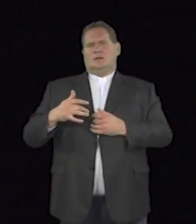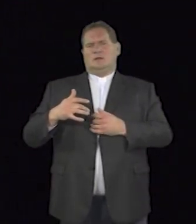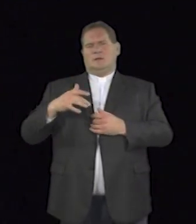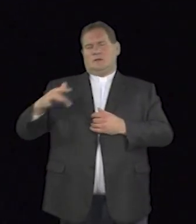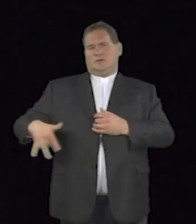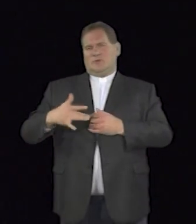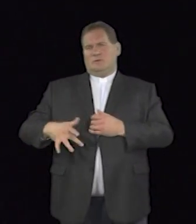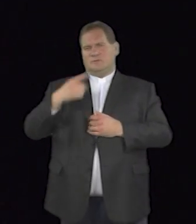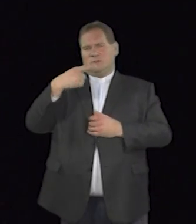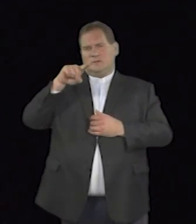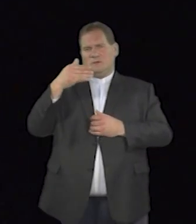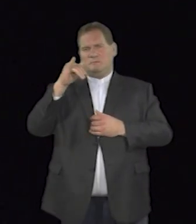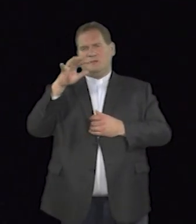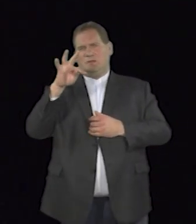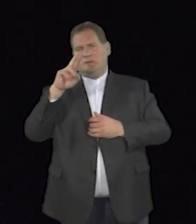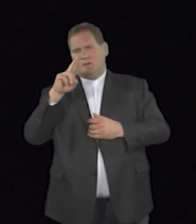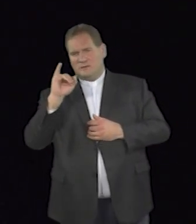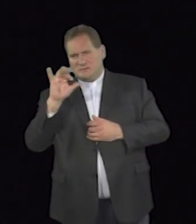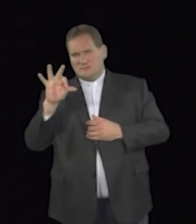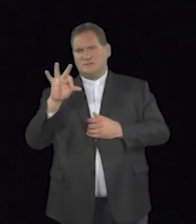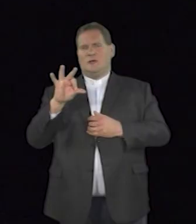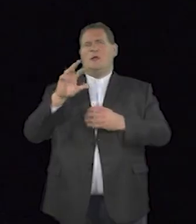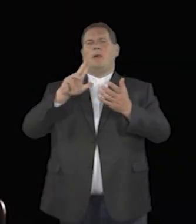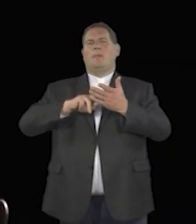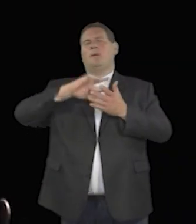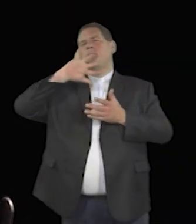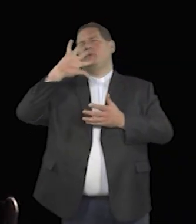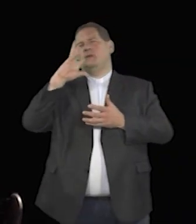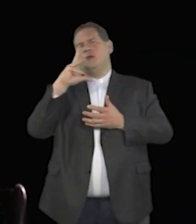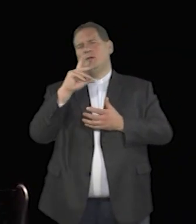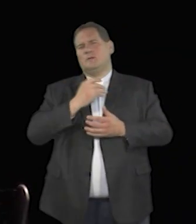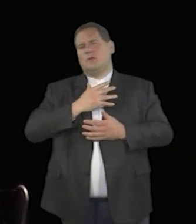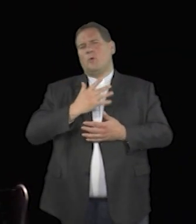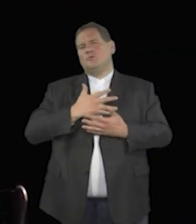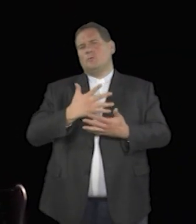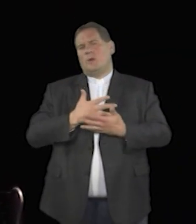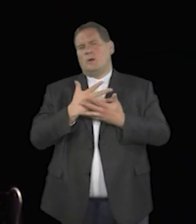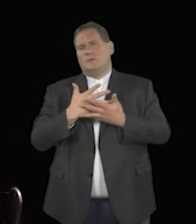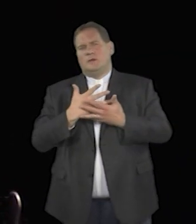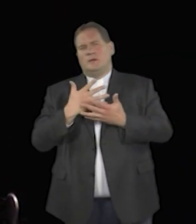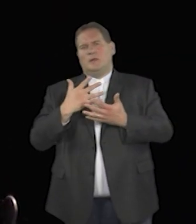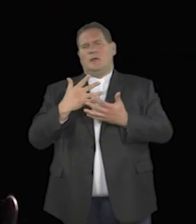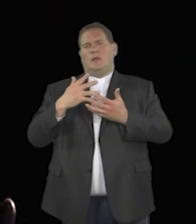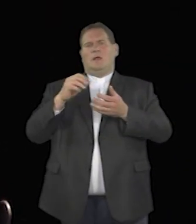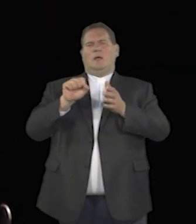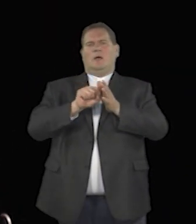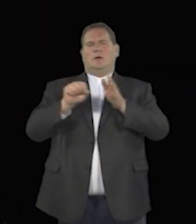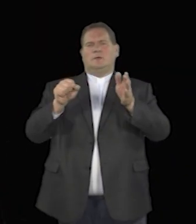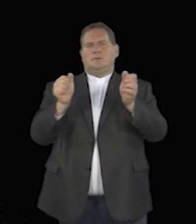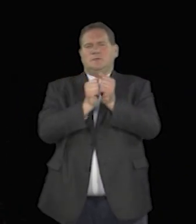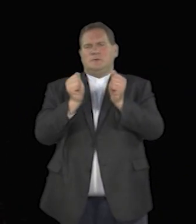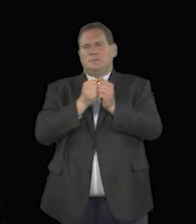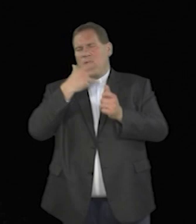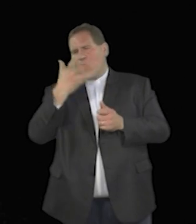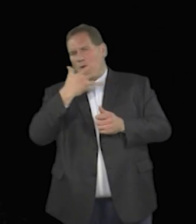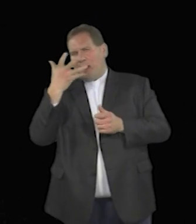Dimitris, sługa uniżony, na piękną uczulona i na poemata, które co dzień pisze. Od zimy do